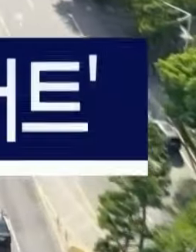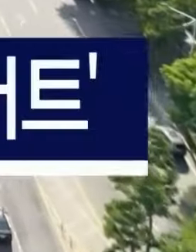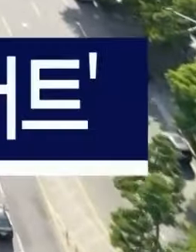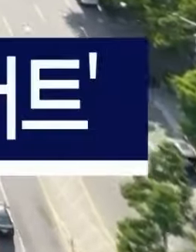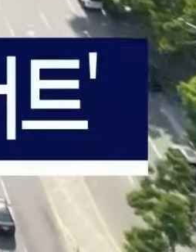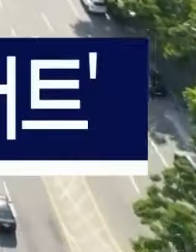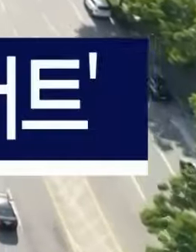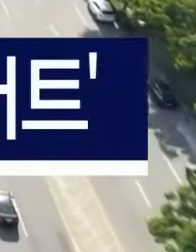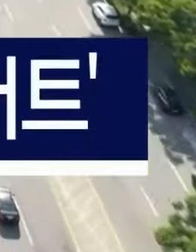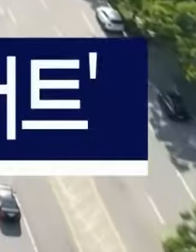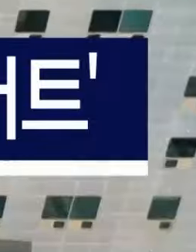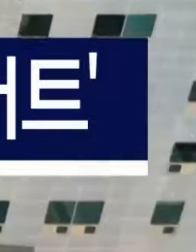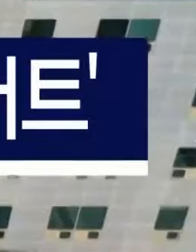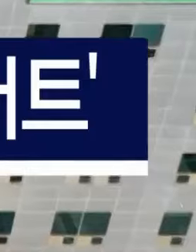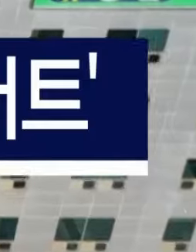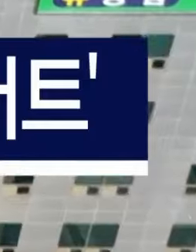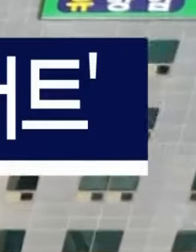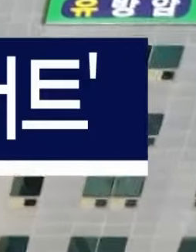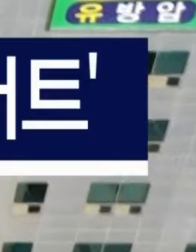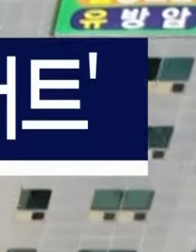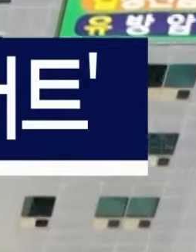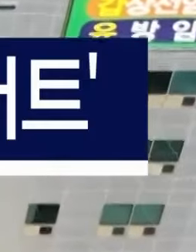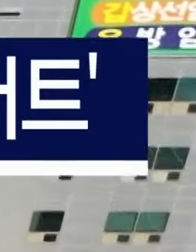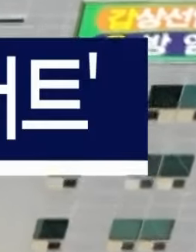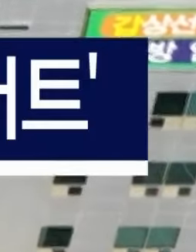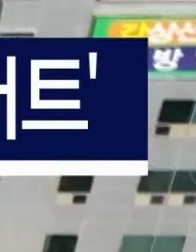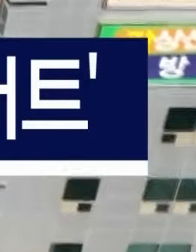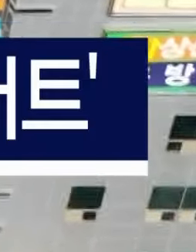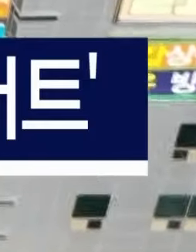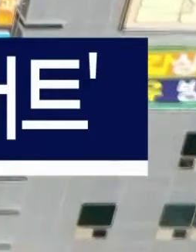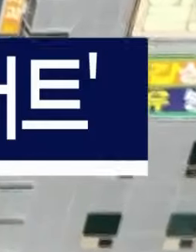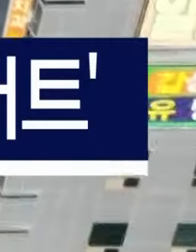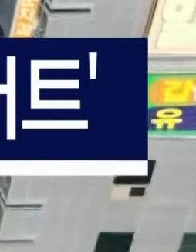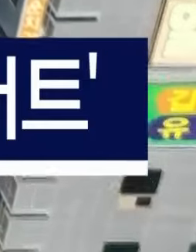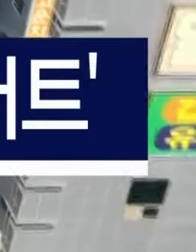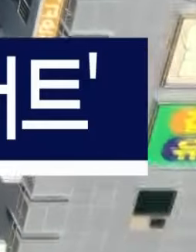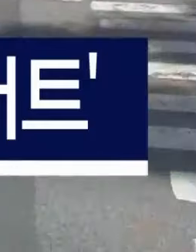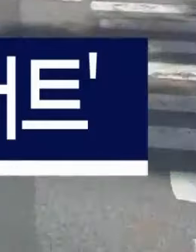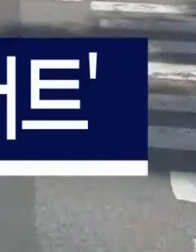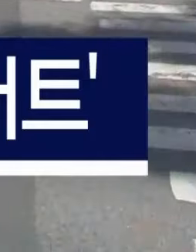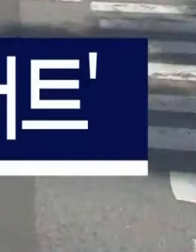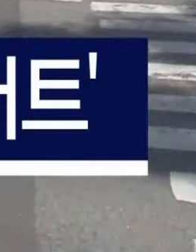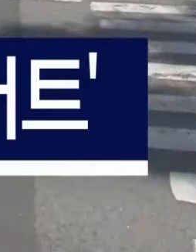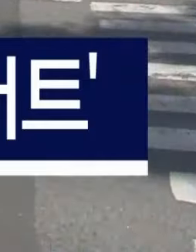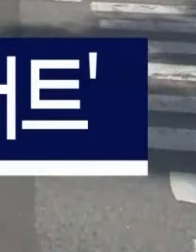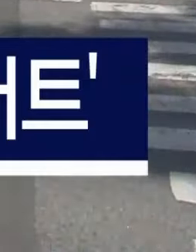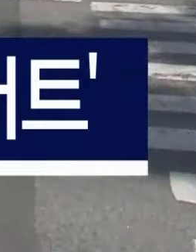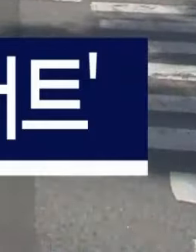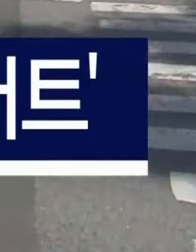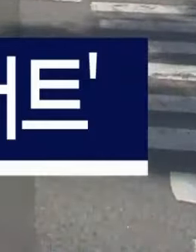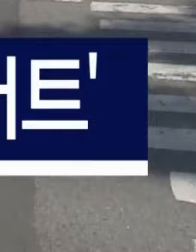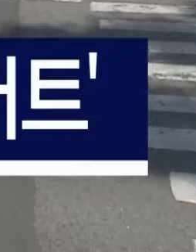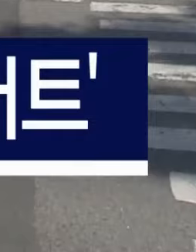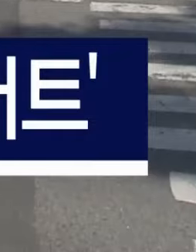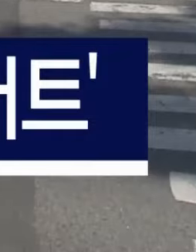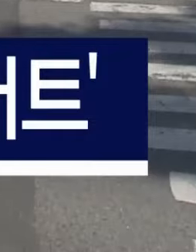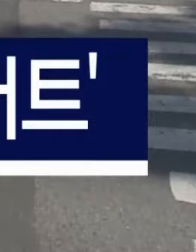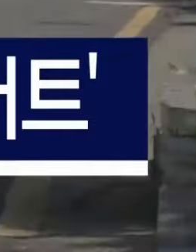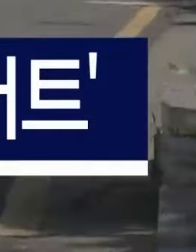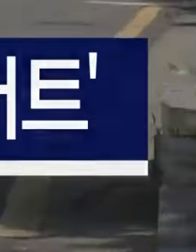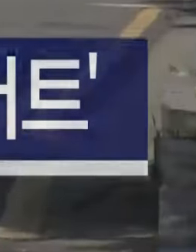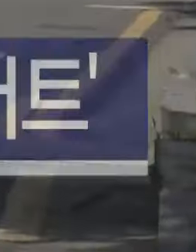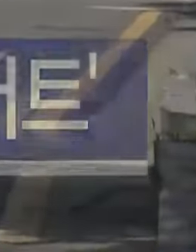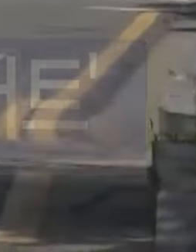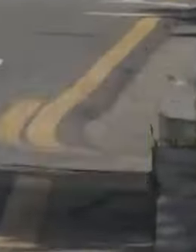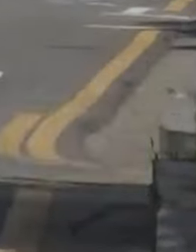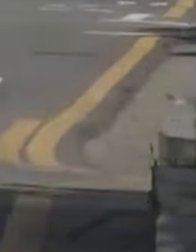광주시가 차로를 줄이고 보행로 등을 넓히는 도로 다이어트를 추진하고 있습니다. 차가 없어도 이동이 편리한 도시를